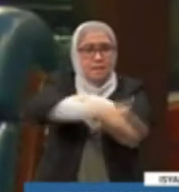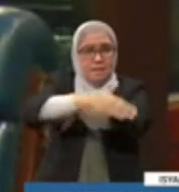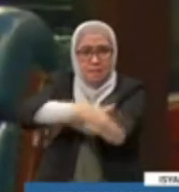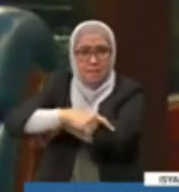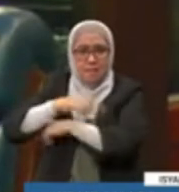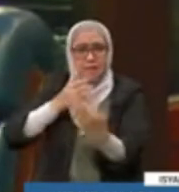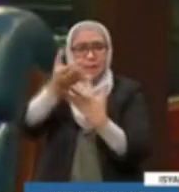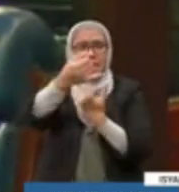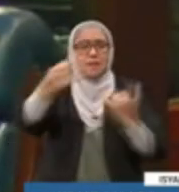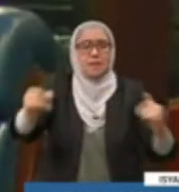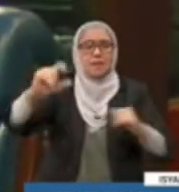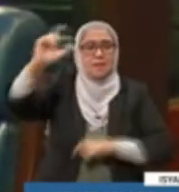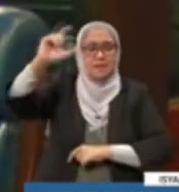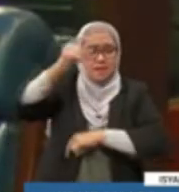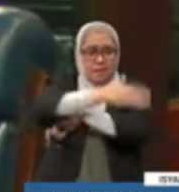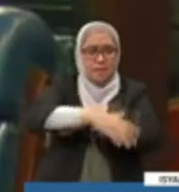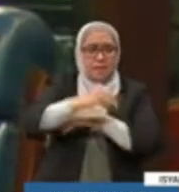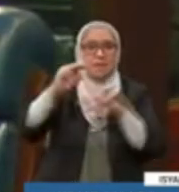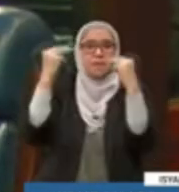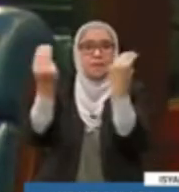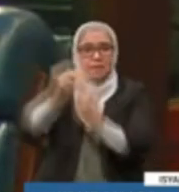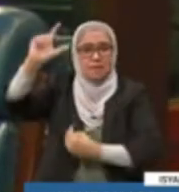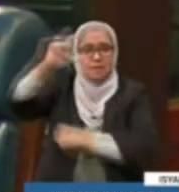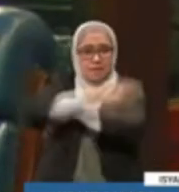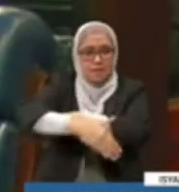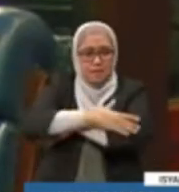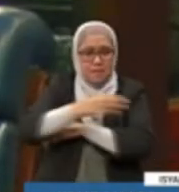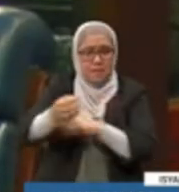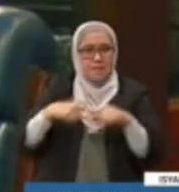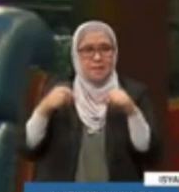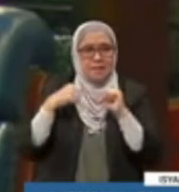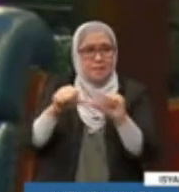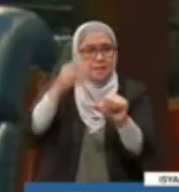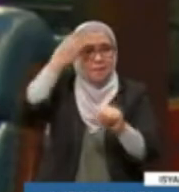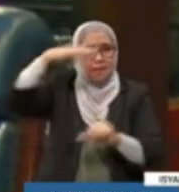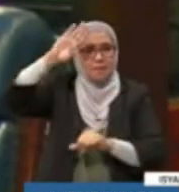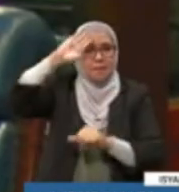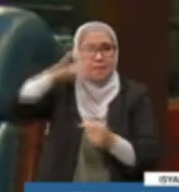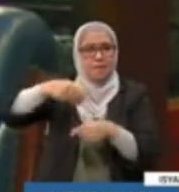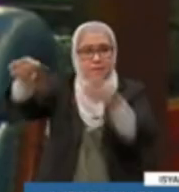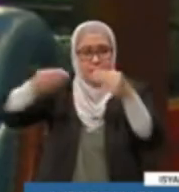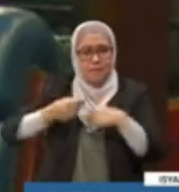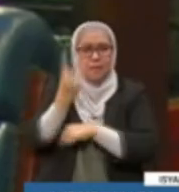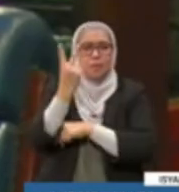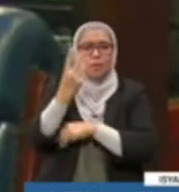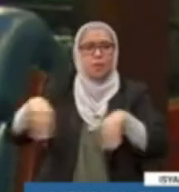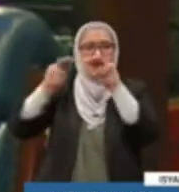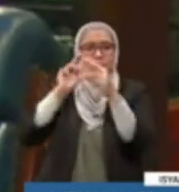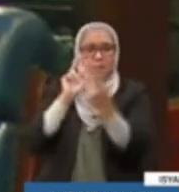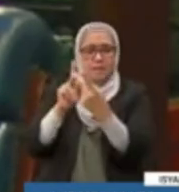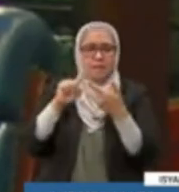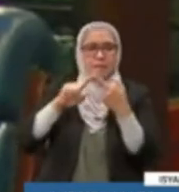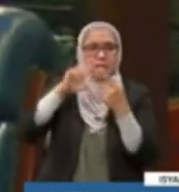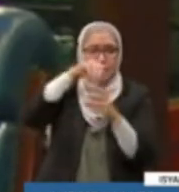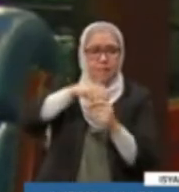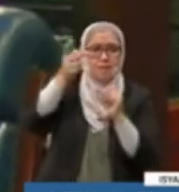agama Islam negeri negeri dan Menteri Agama Islam negeri negeri dan sehingga di kini please menemukan dua buah mesti yang bersesuaian termasuk juga